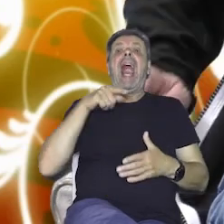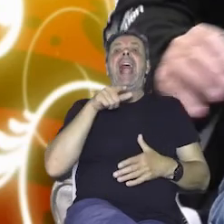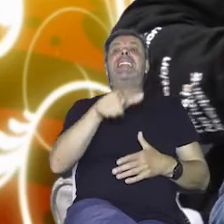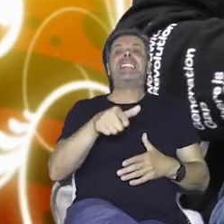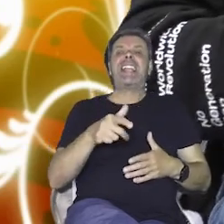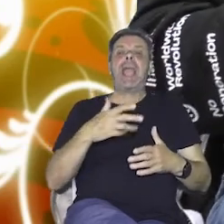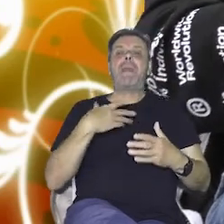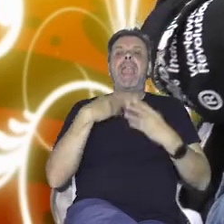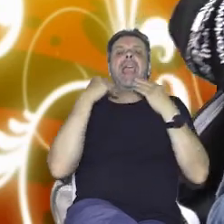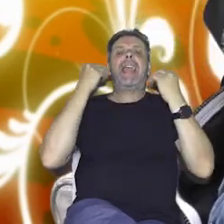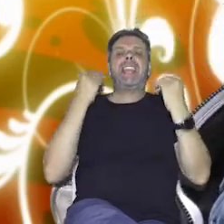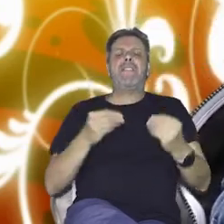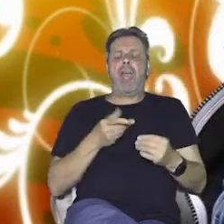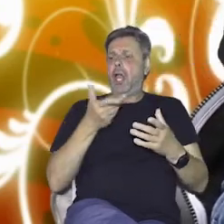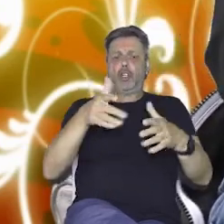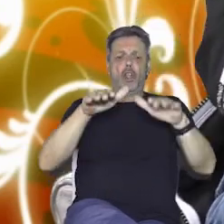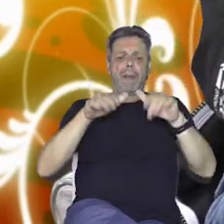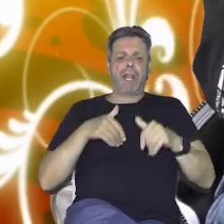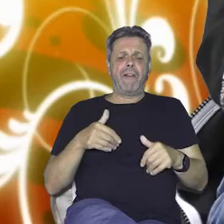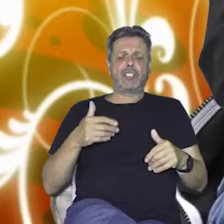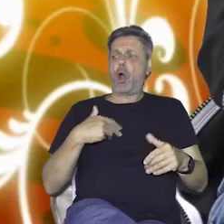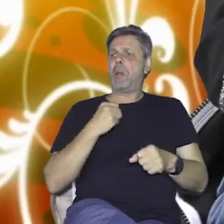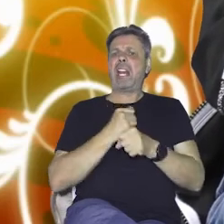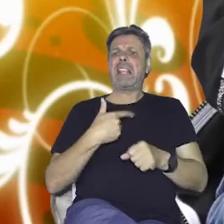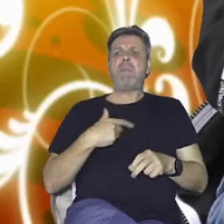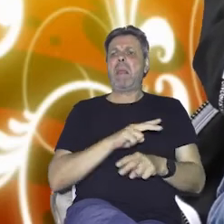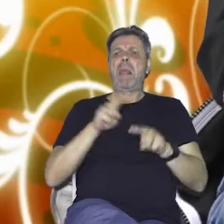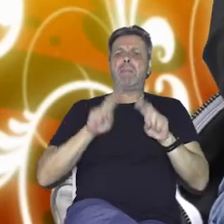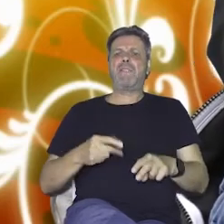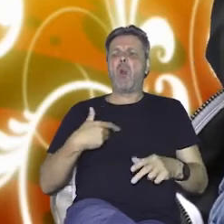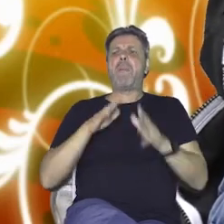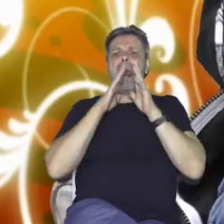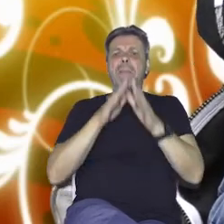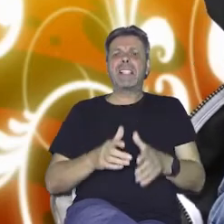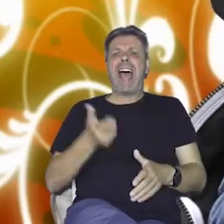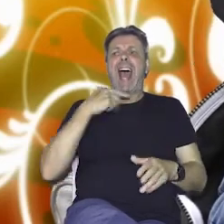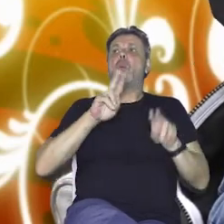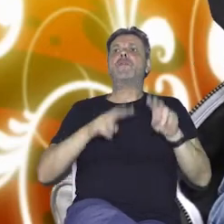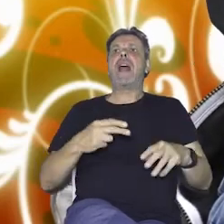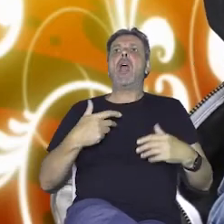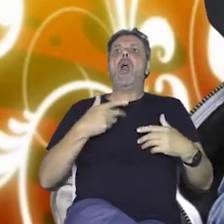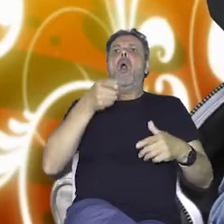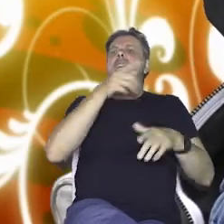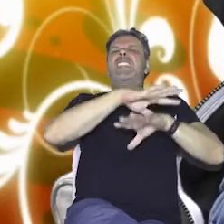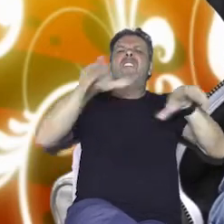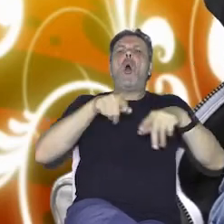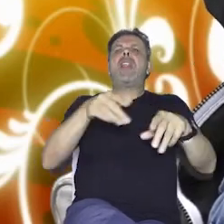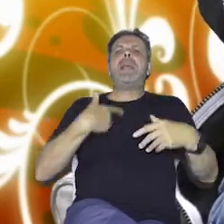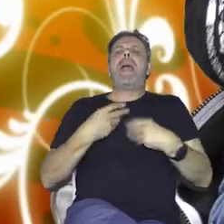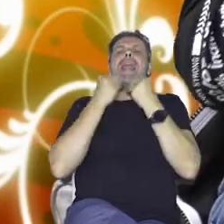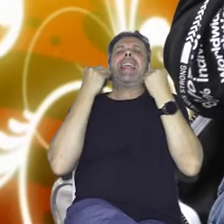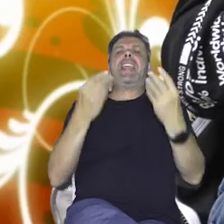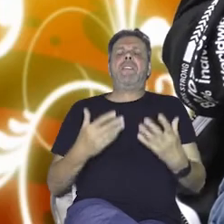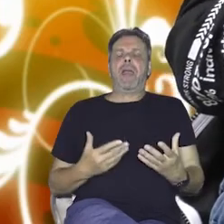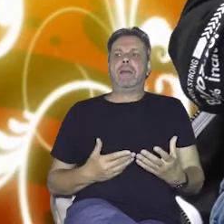U stvari sam ja to sve prihvaćao, oni rade meni nepravde, oni zapravo meni mrze, ali mi se dive. Da, da. Oni ne mogu drugačije